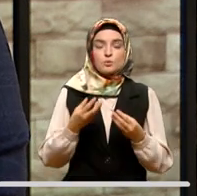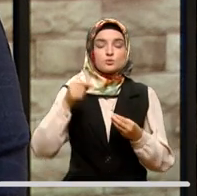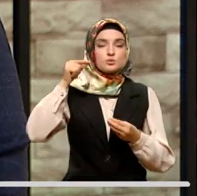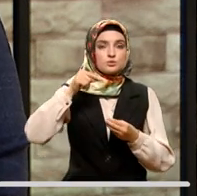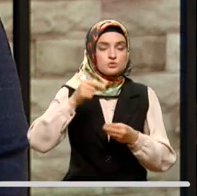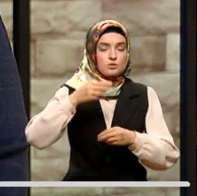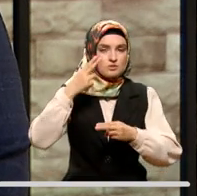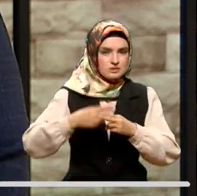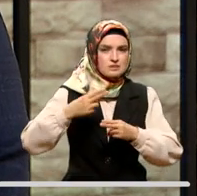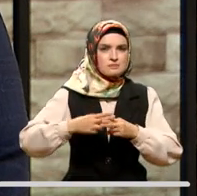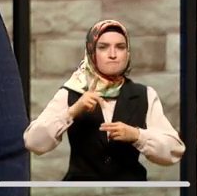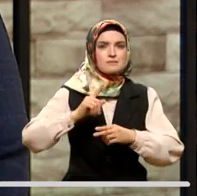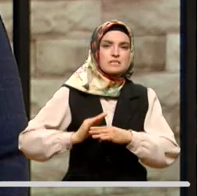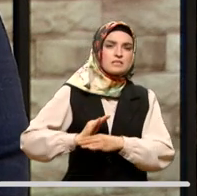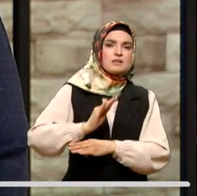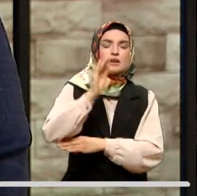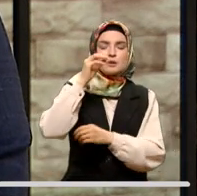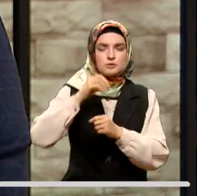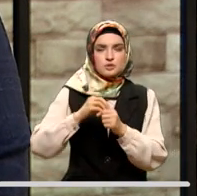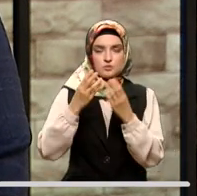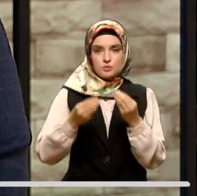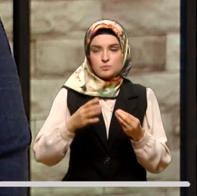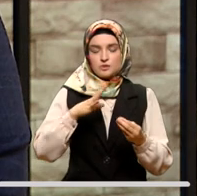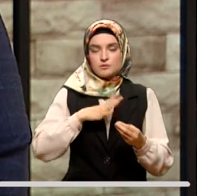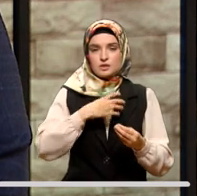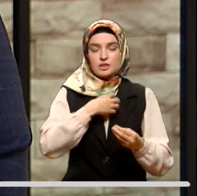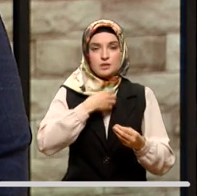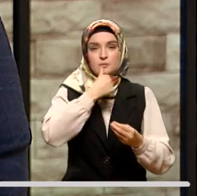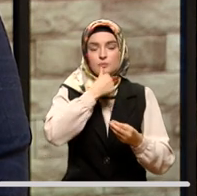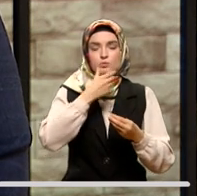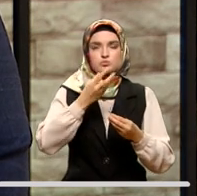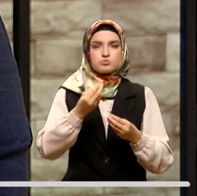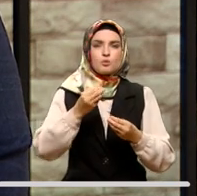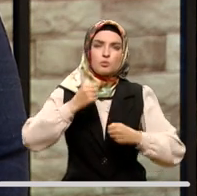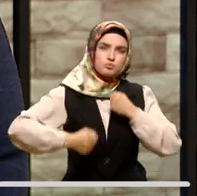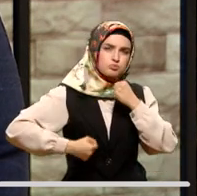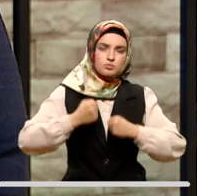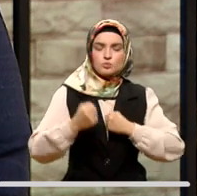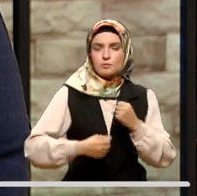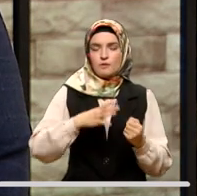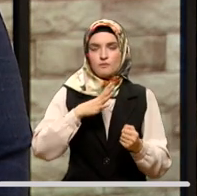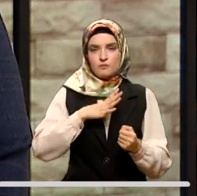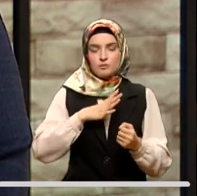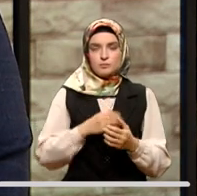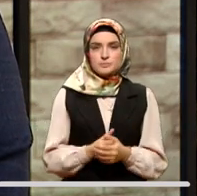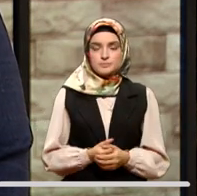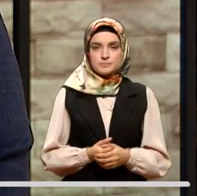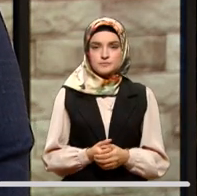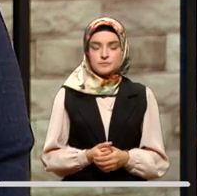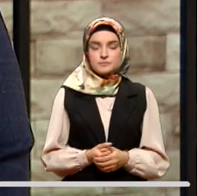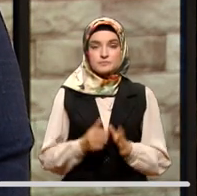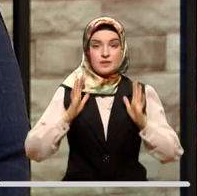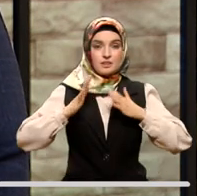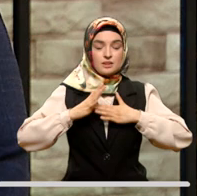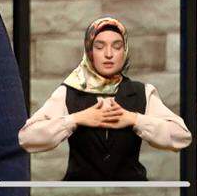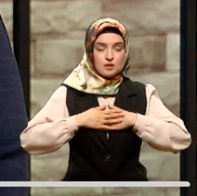bir yaşam içerisindeyiz. Ebeveynlerimiz öyle bir koşuşturma içerisinde ki, işte namaz